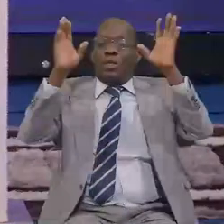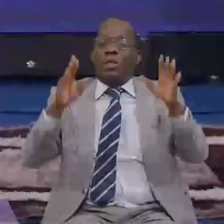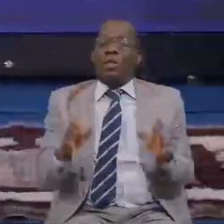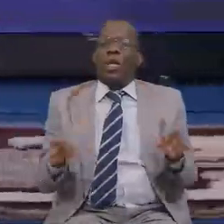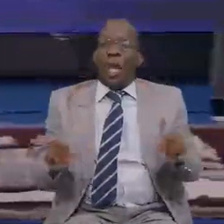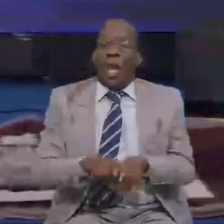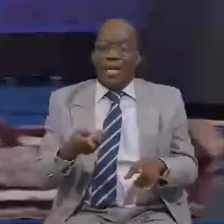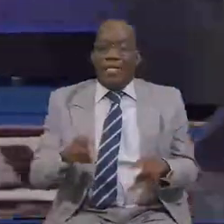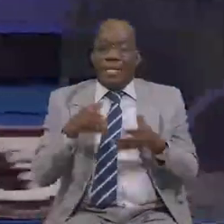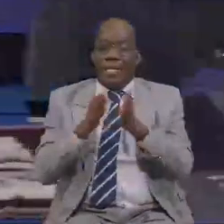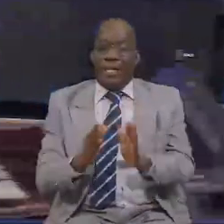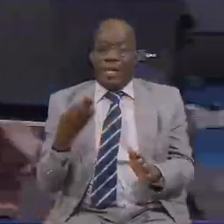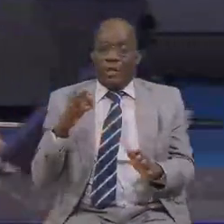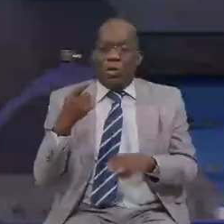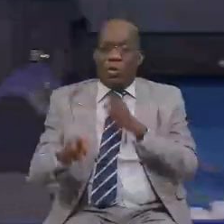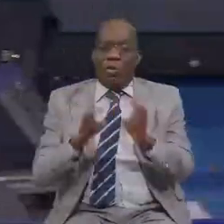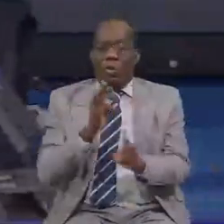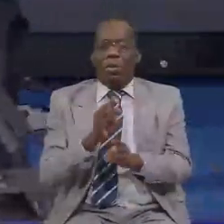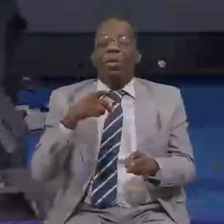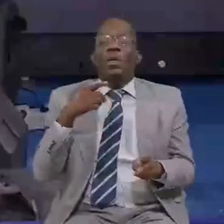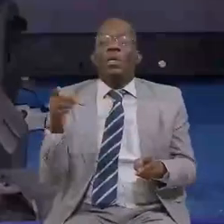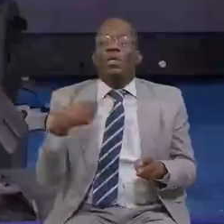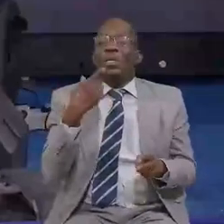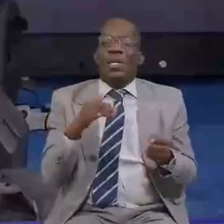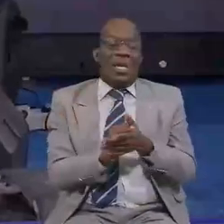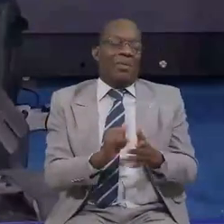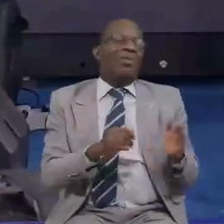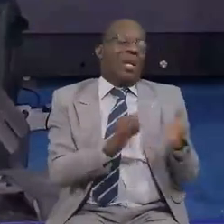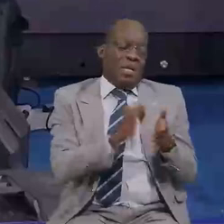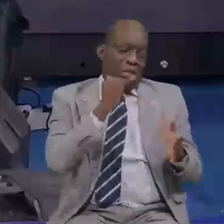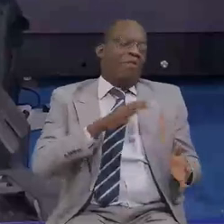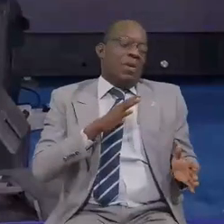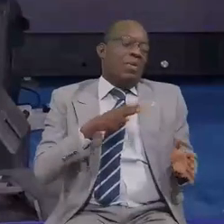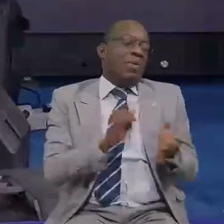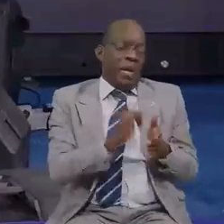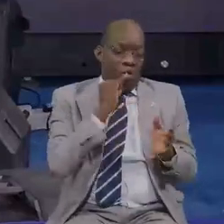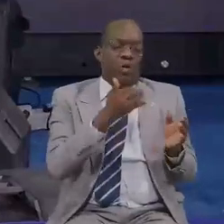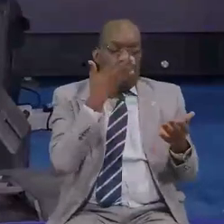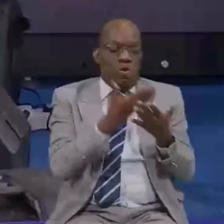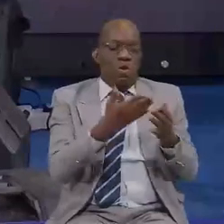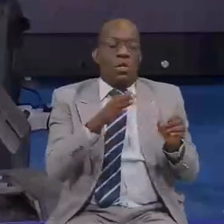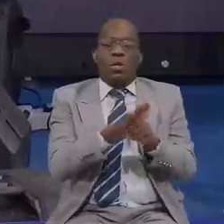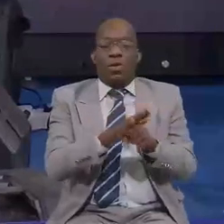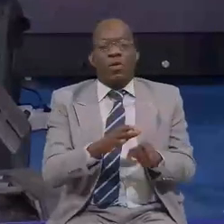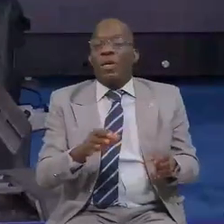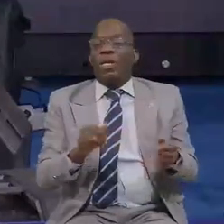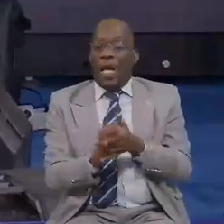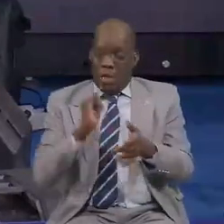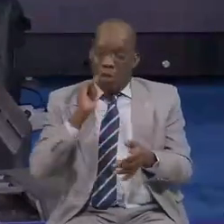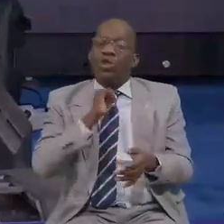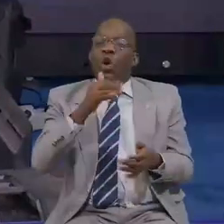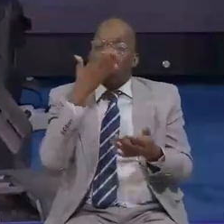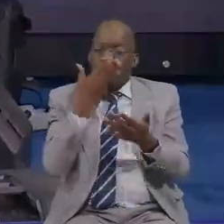dirigeants du monde. Il dit, bon, ça c'est assez bon, c'est ce que moi je peux faire. Non, ce n'est pas assez bon. La maîtrise. Il dit